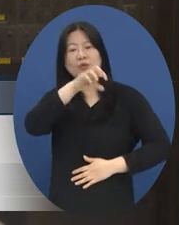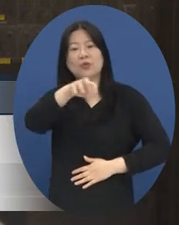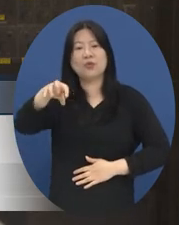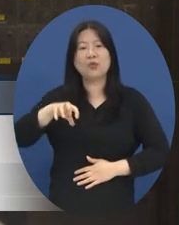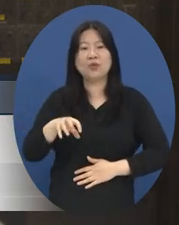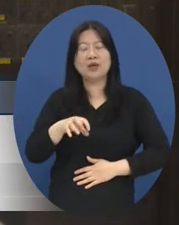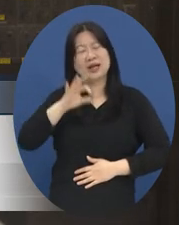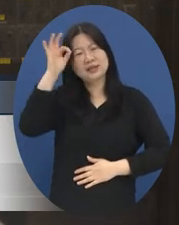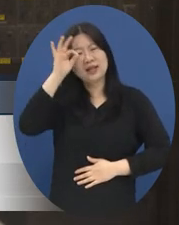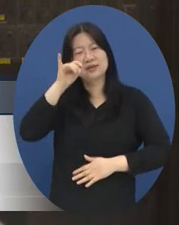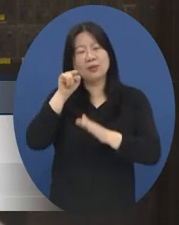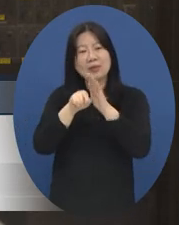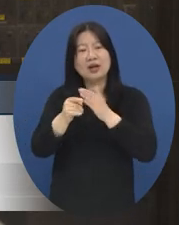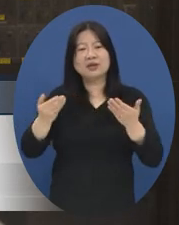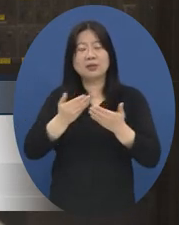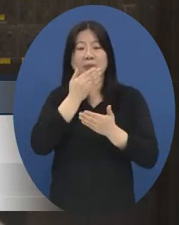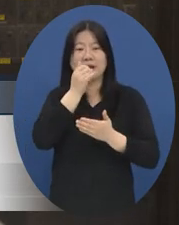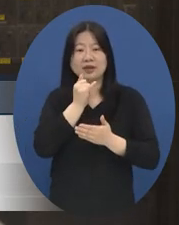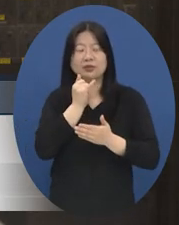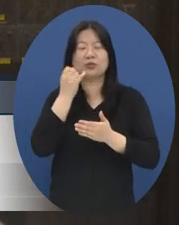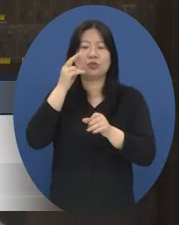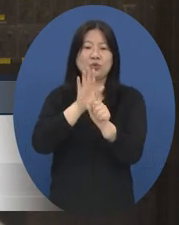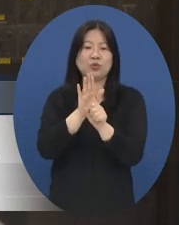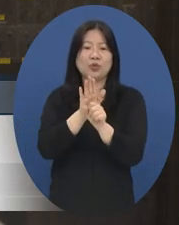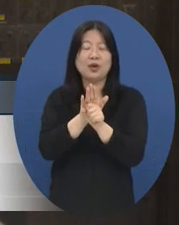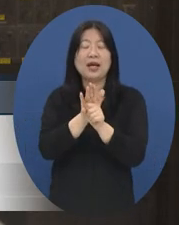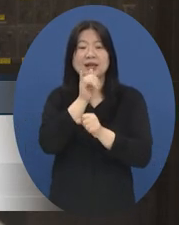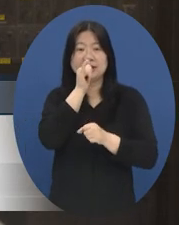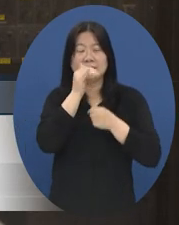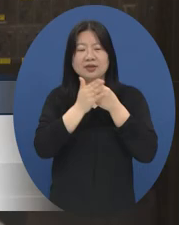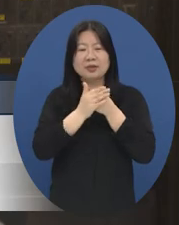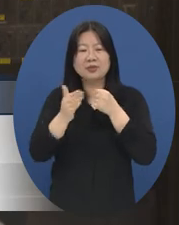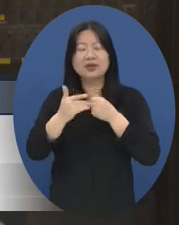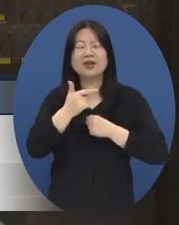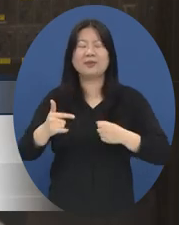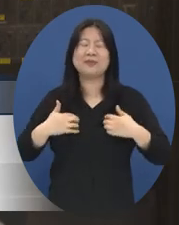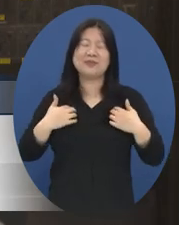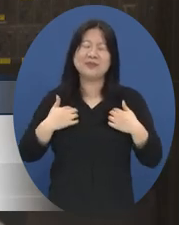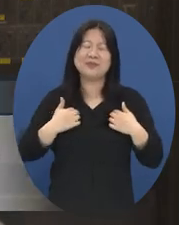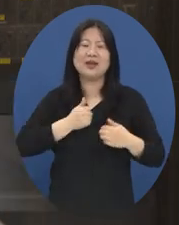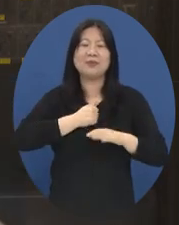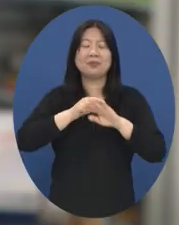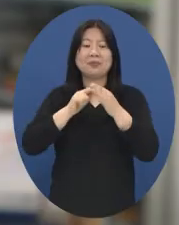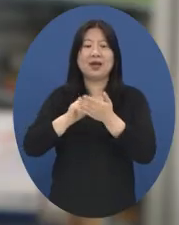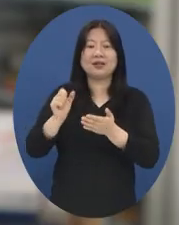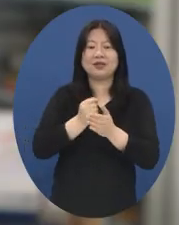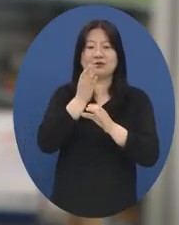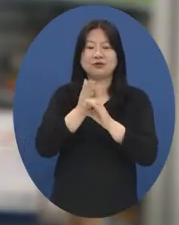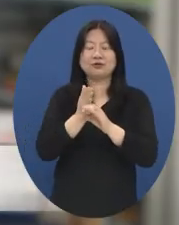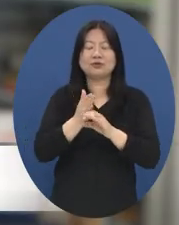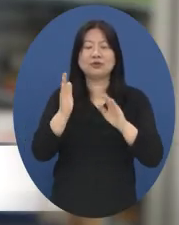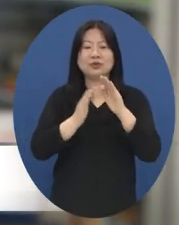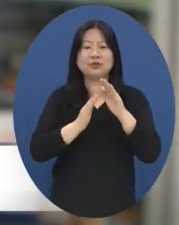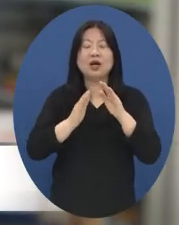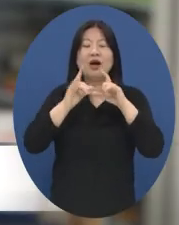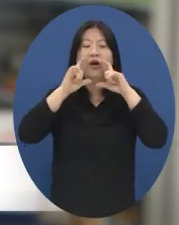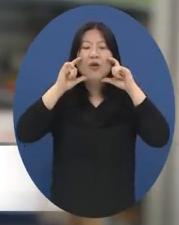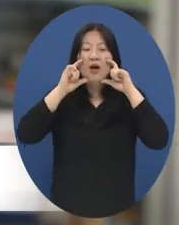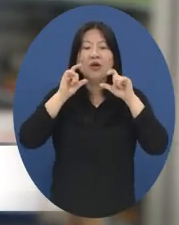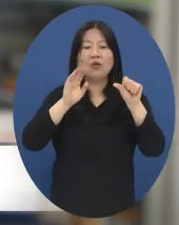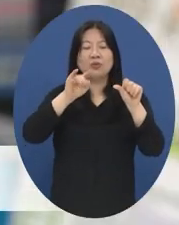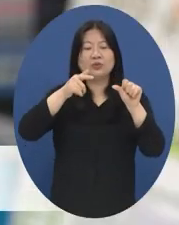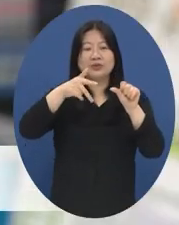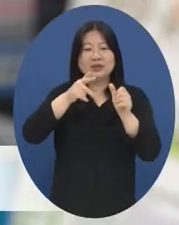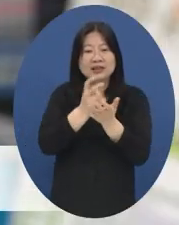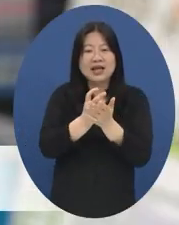곳에서 이렇게 찾아가서 일을 할 수 있고 도움을 줄 수 있다는 것이 굉장히 기쁘고 자부심을 느낍니다. 공적 마스크 오브제 시행